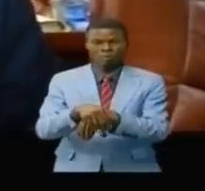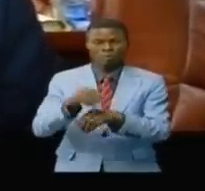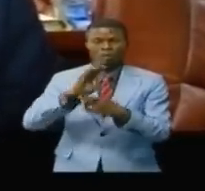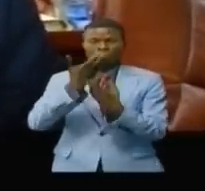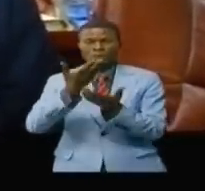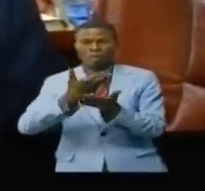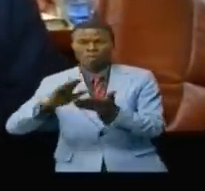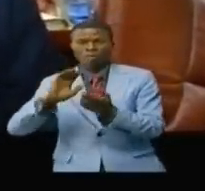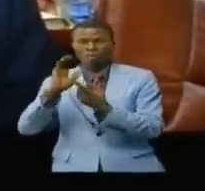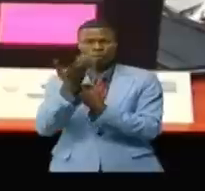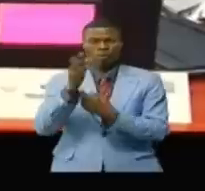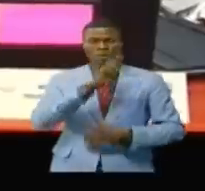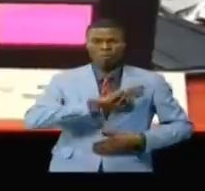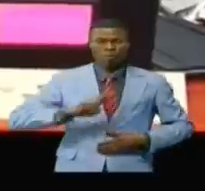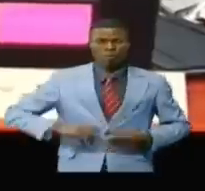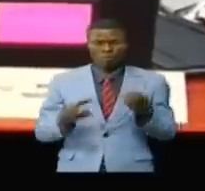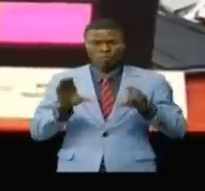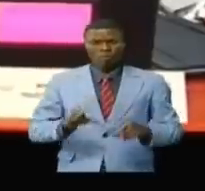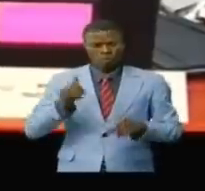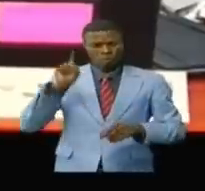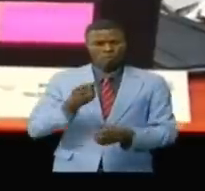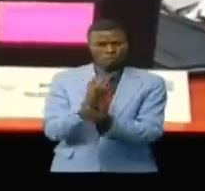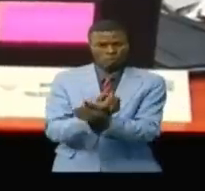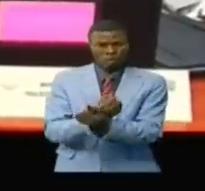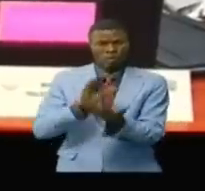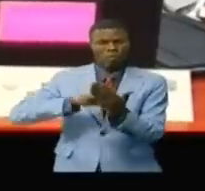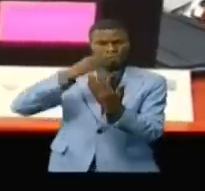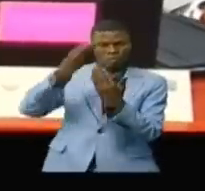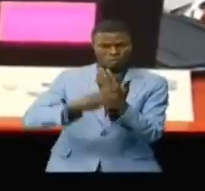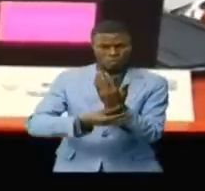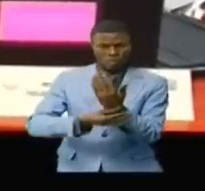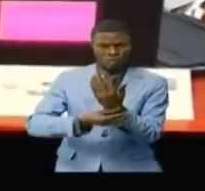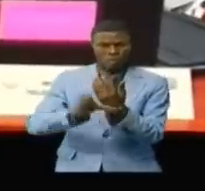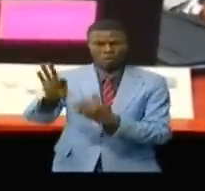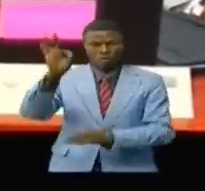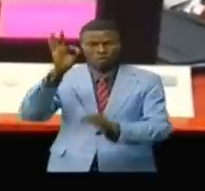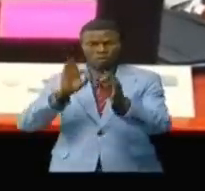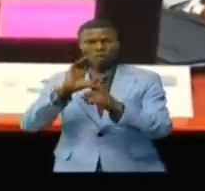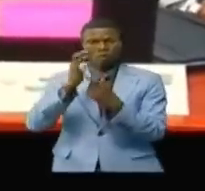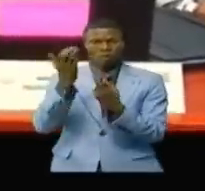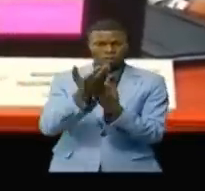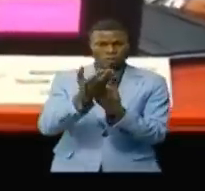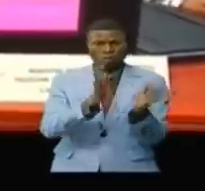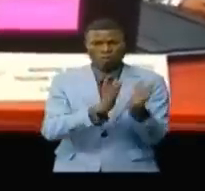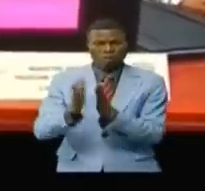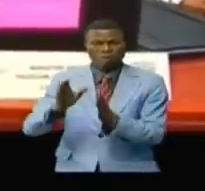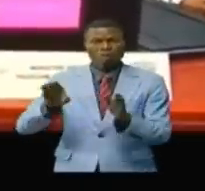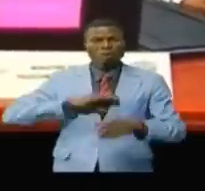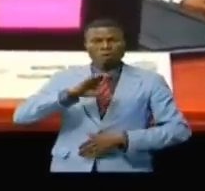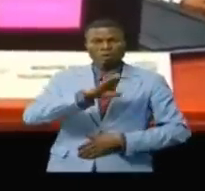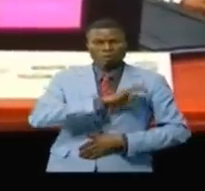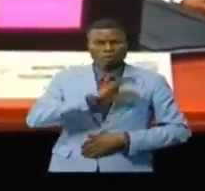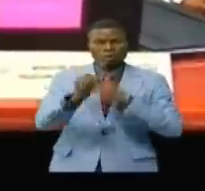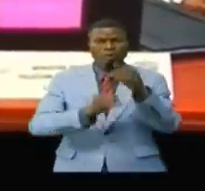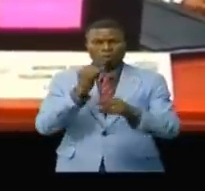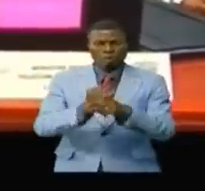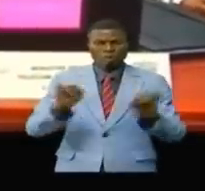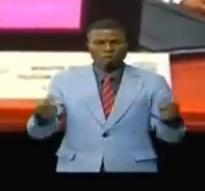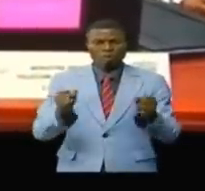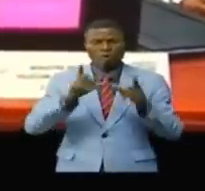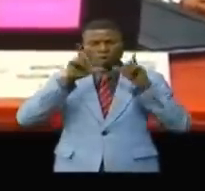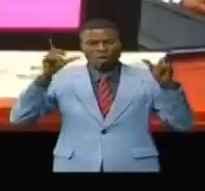culturelle, la RDC est appelée à respecter les calendriers des présélections culturelles fixées par les comités international de